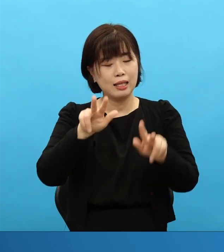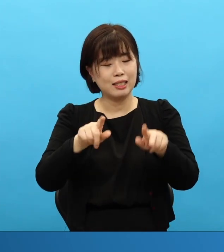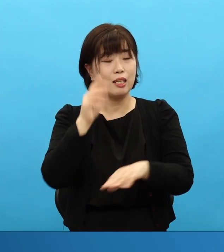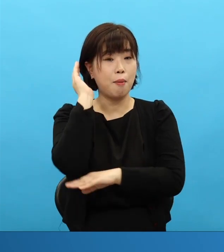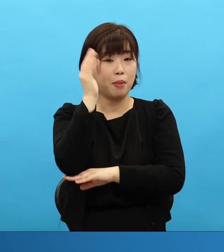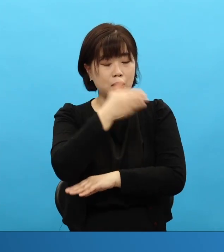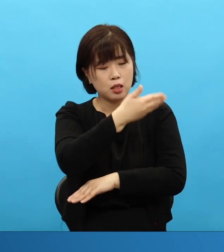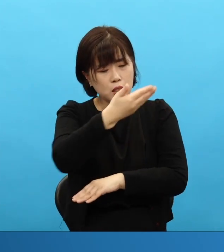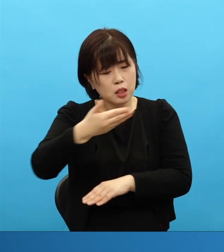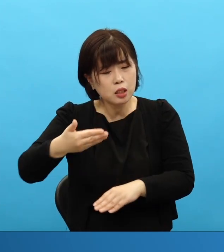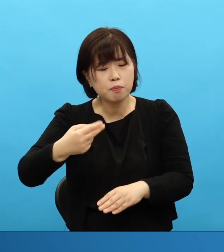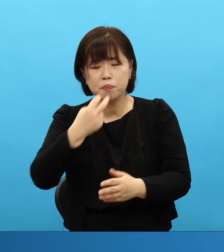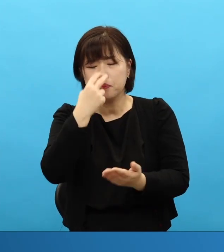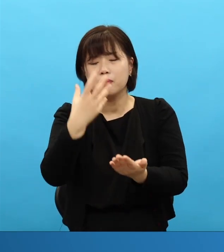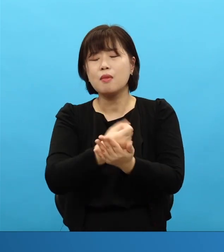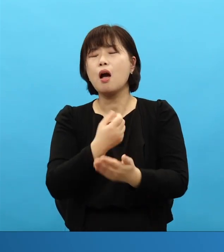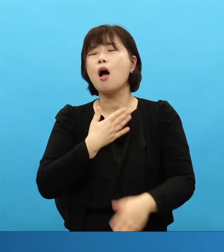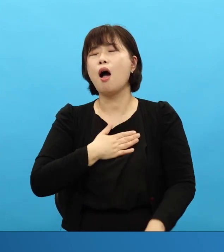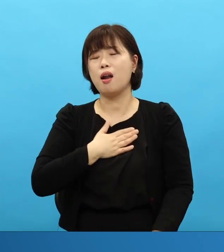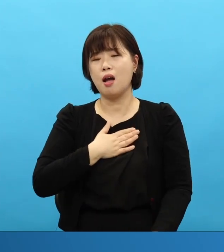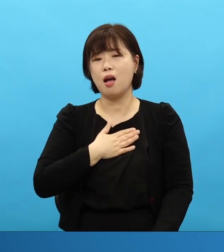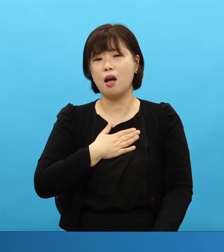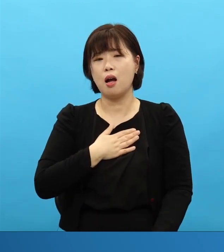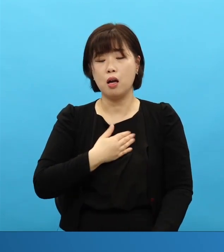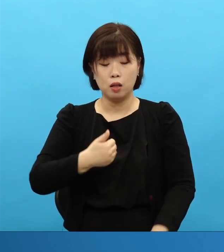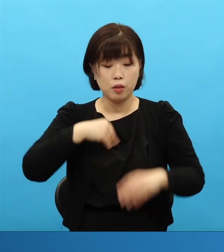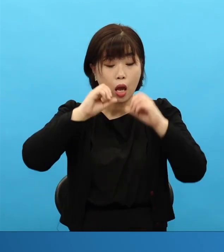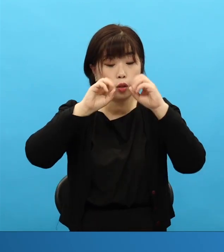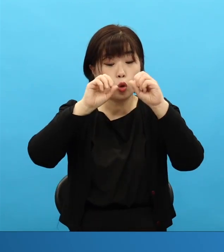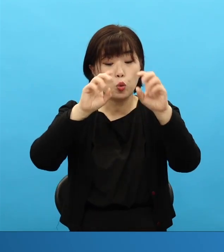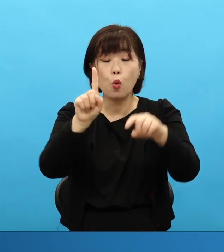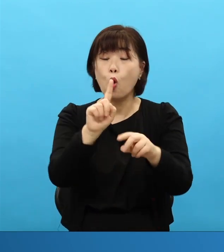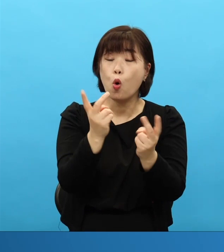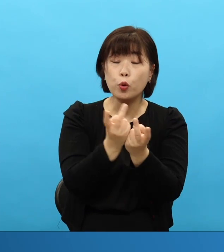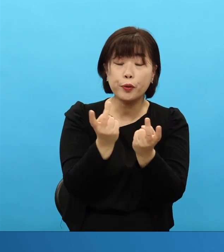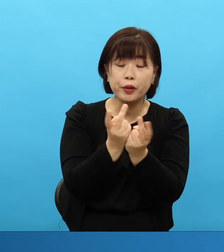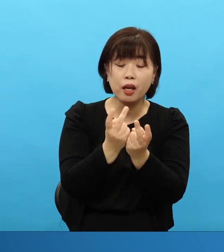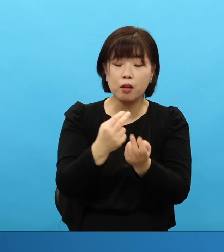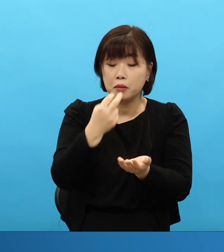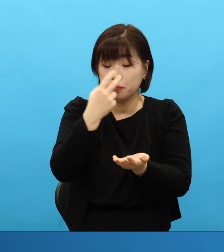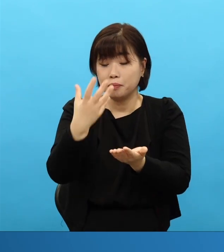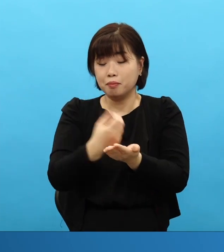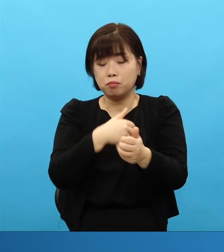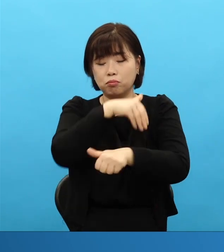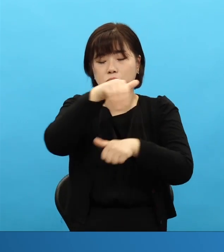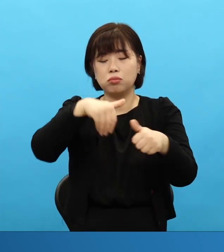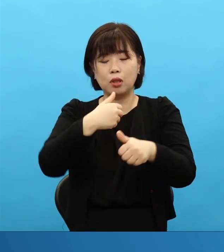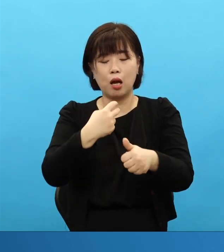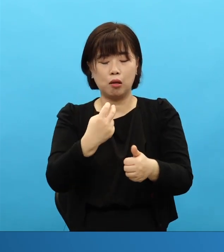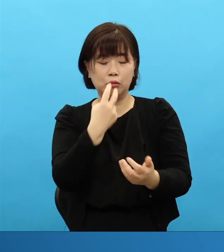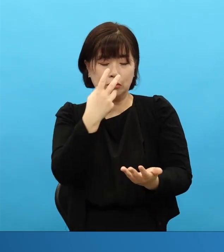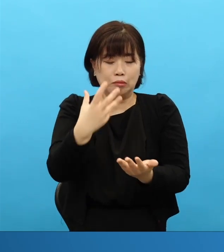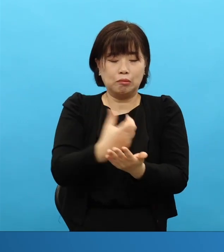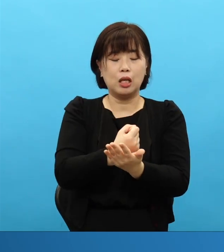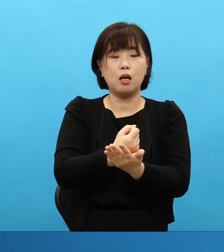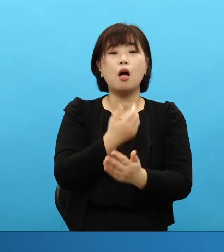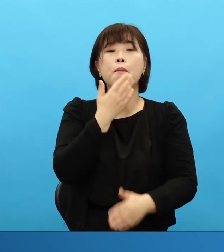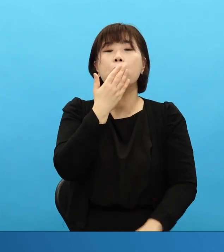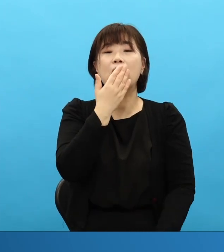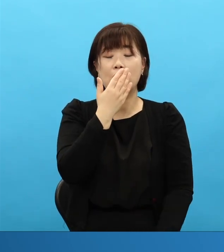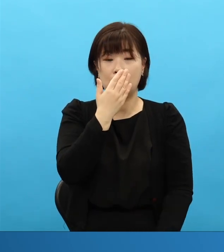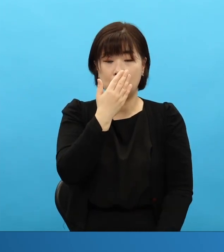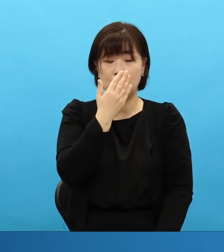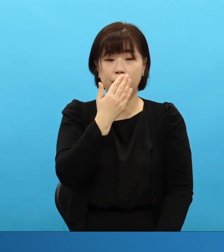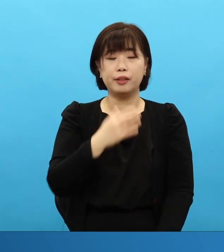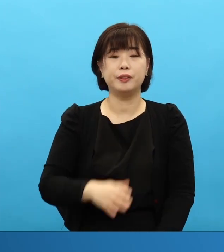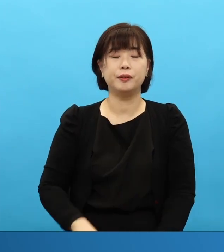전도를 내가 할 것인가? 흐름이 보인다. What evangelism I must do, you'll see the flow. 검토일 시대. The 3-day weekend age. 꼭 기억해야 You 됩니다. must remember